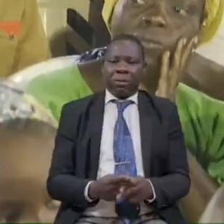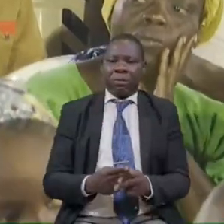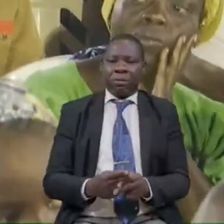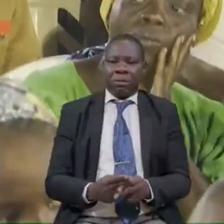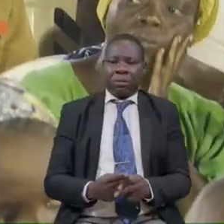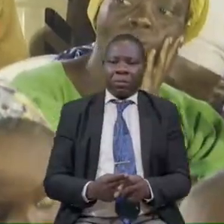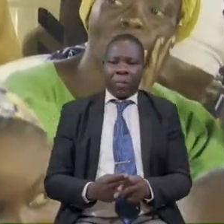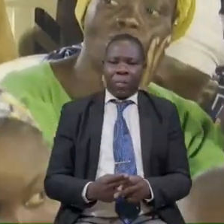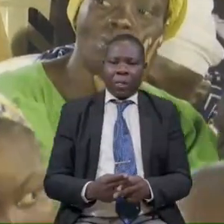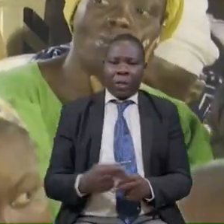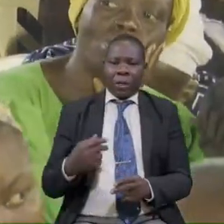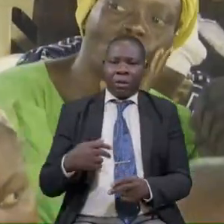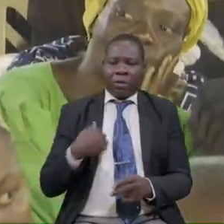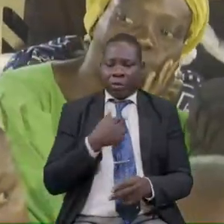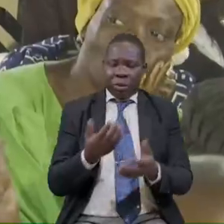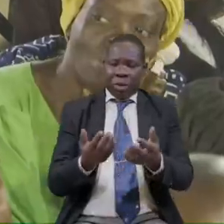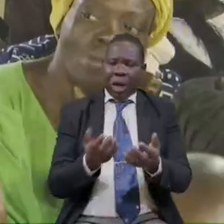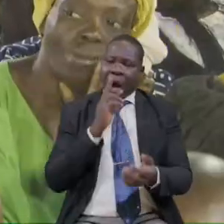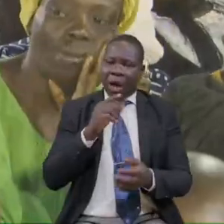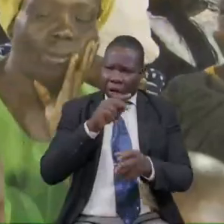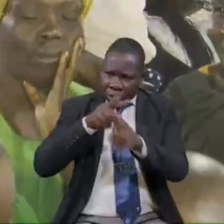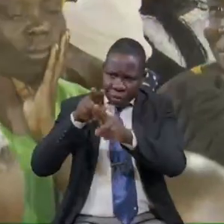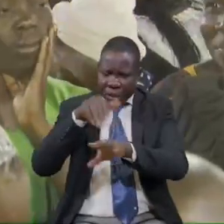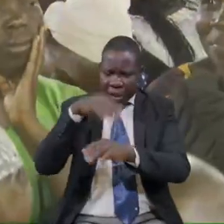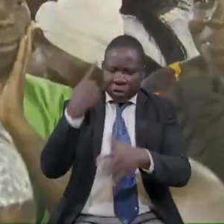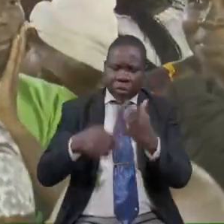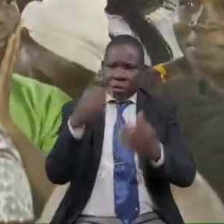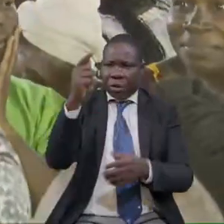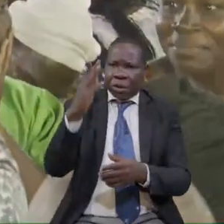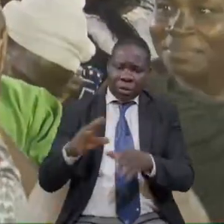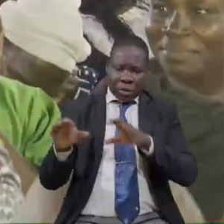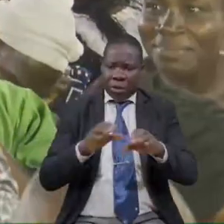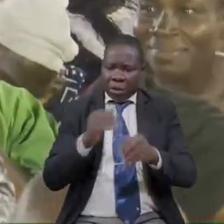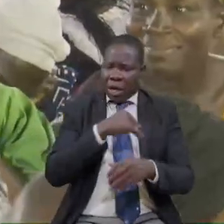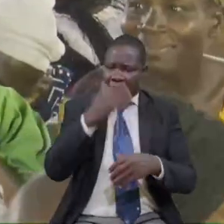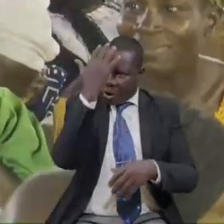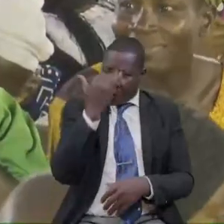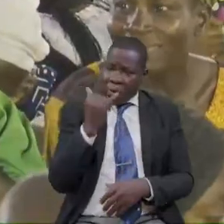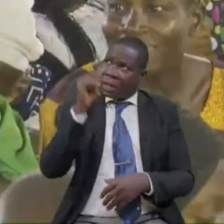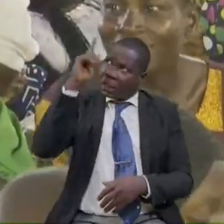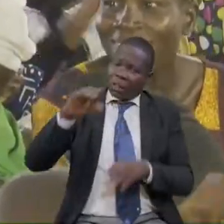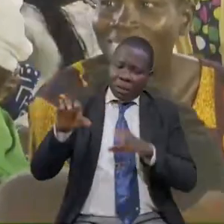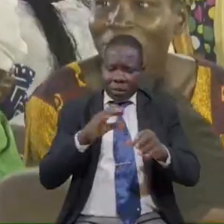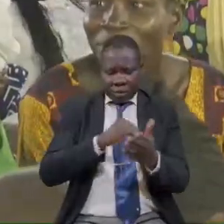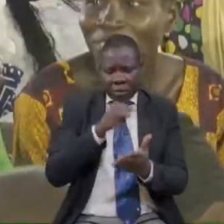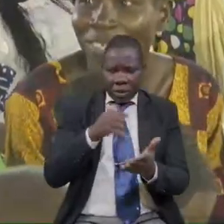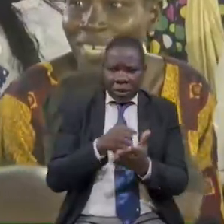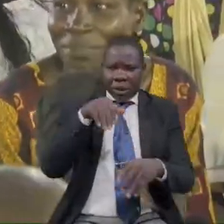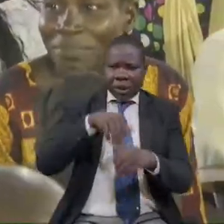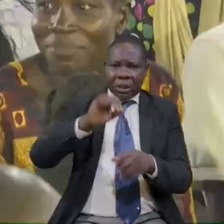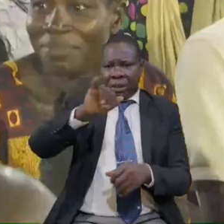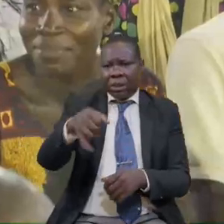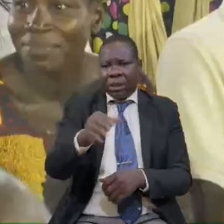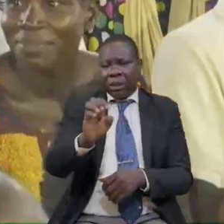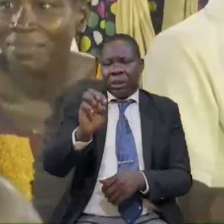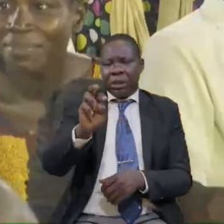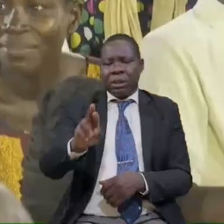Voyons ce que Dieu fait et pourquoi il le fait. Voyons, Jérémie, chapitre